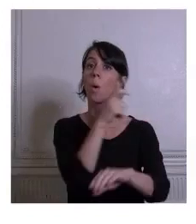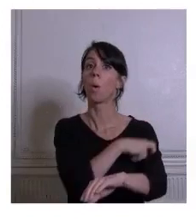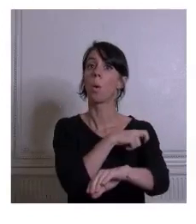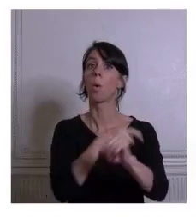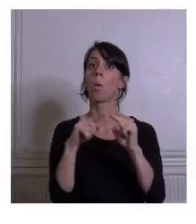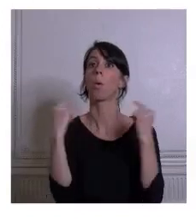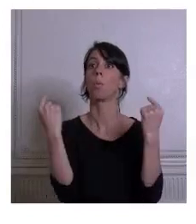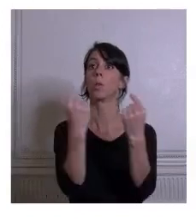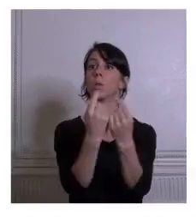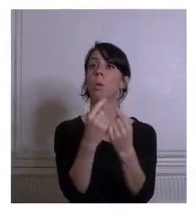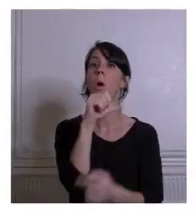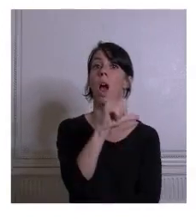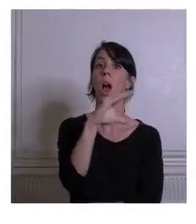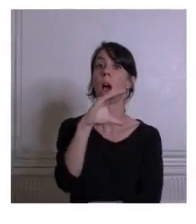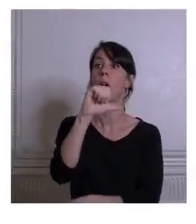Ah oui.